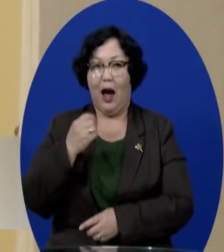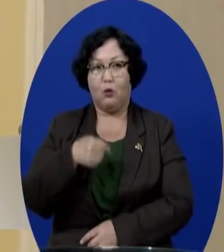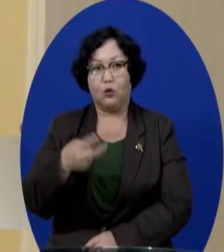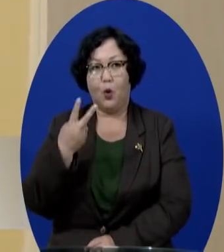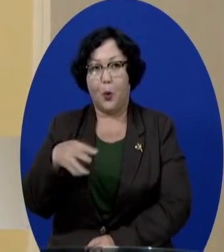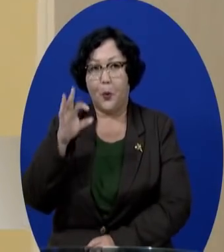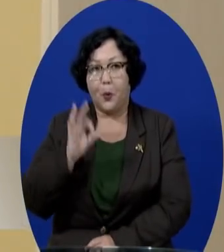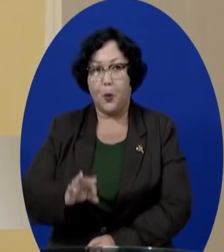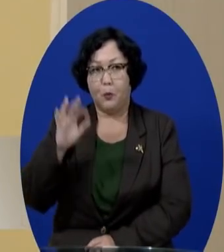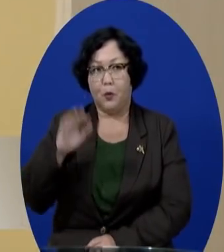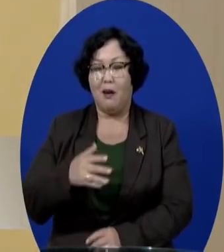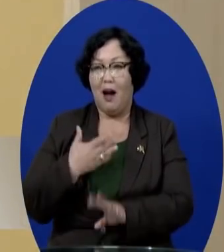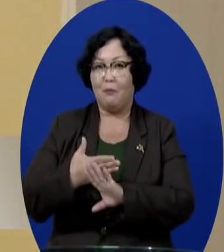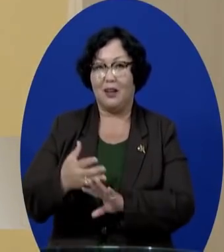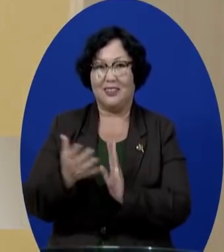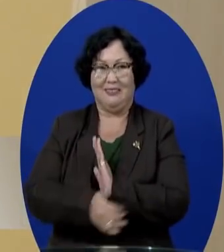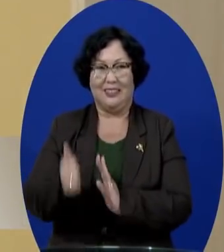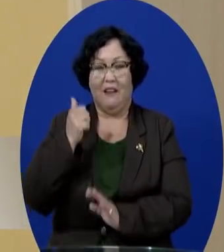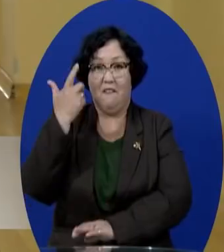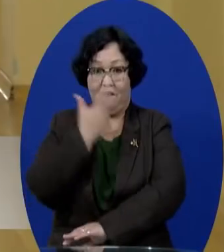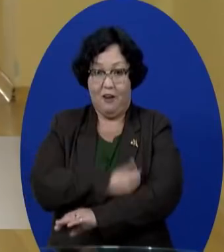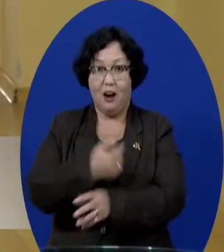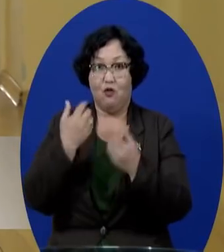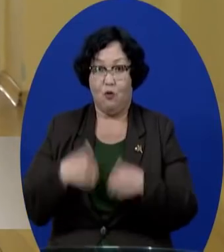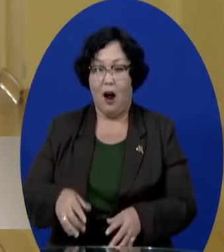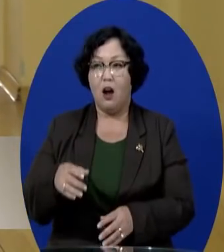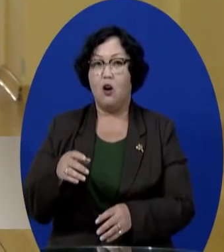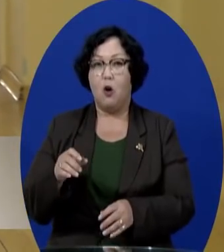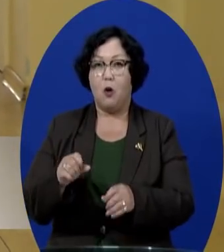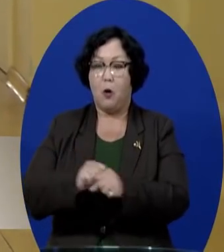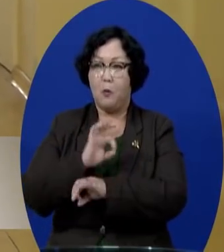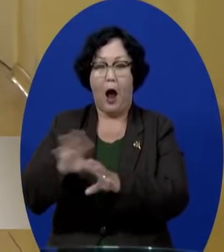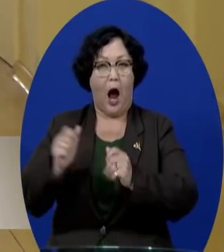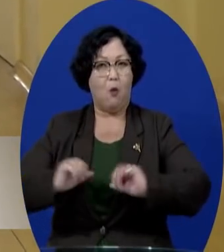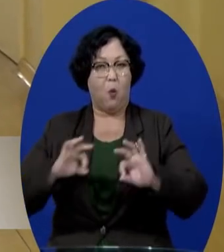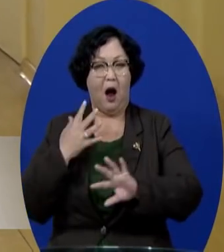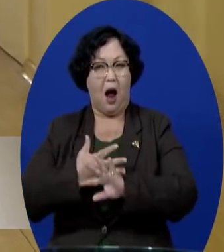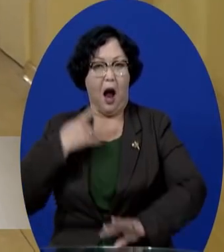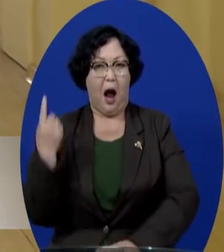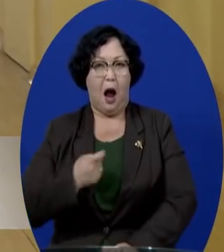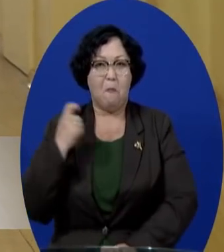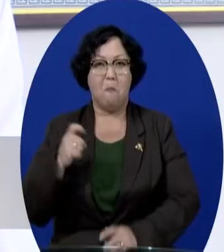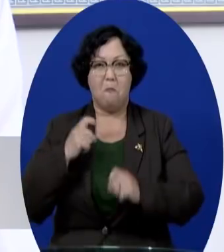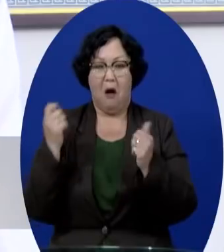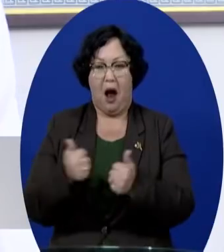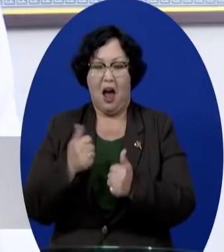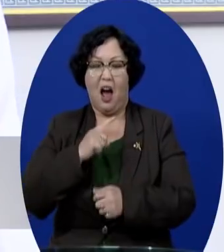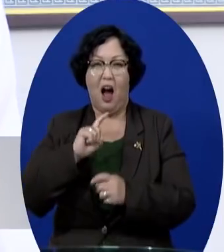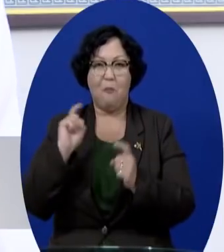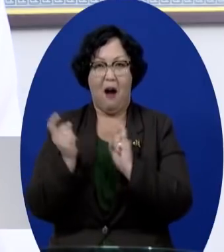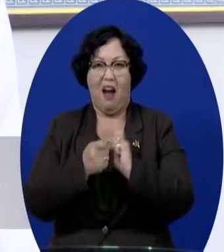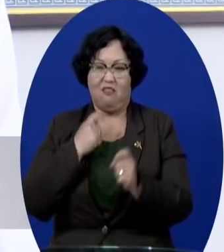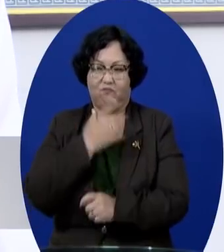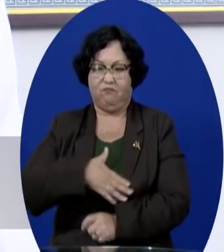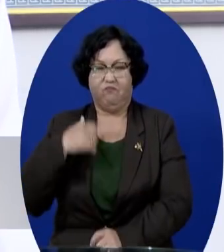багасгаж байна. Өөрөөр хэлбэл вакцин хийлгсэн бол халдвар авахгүй гэсэн үг биш гэдгийг мэрэгжлийнхэн ингэж тайлбарллаа. Синофарм вакцин